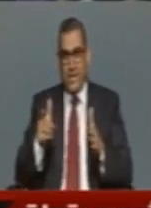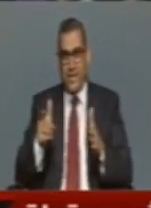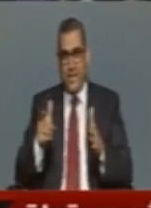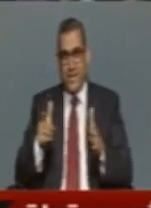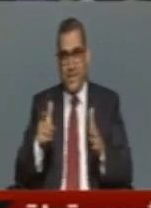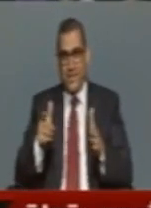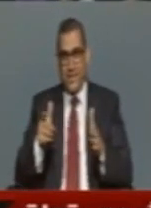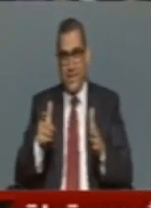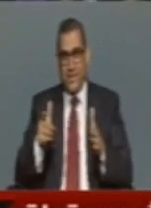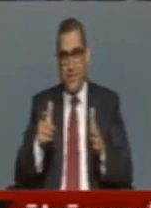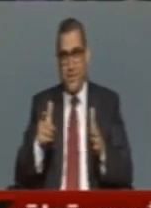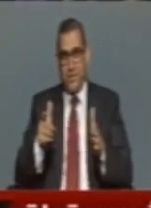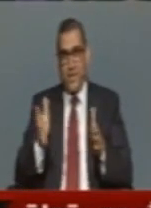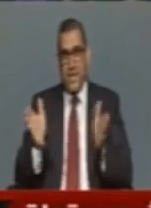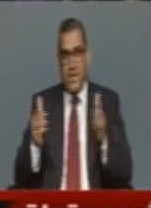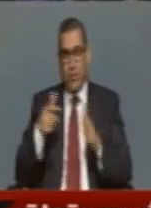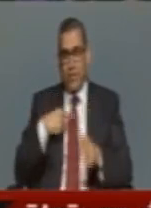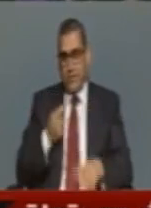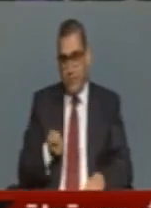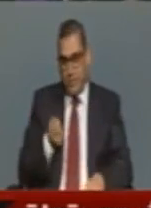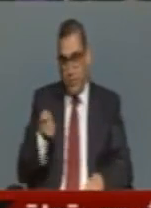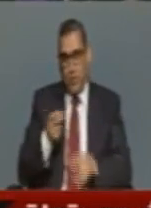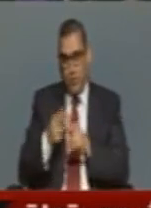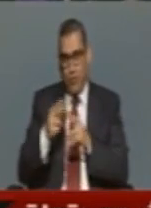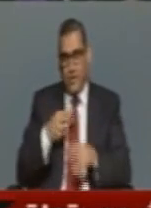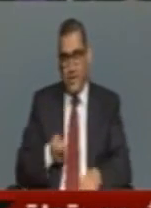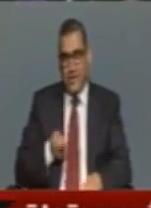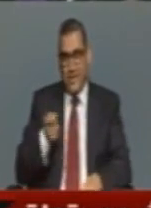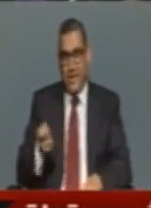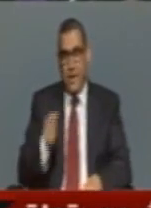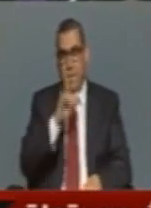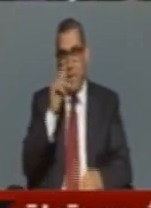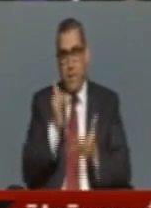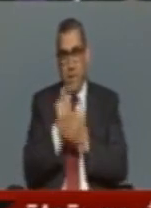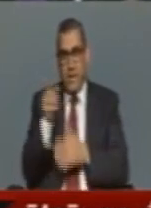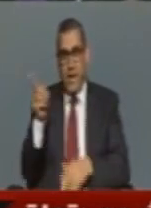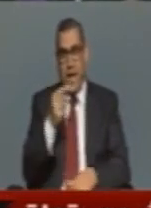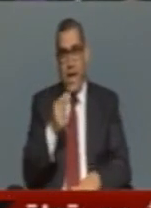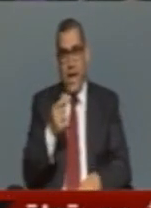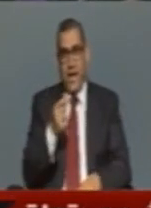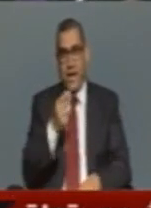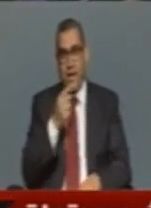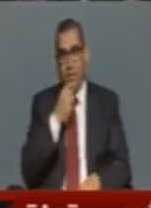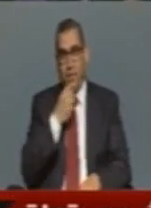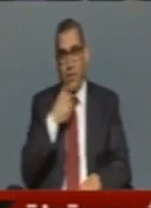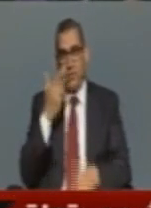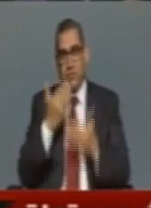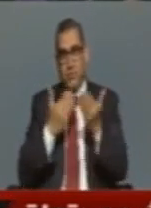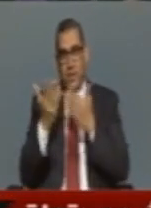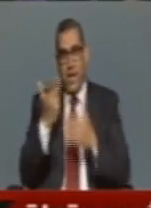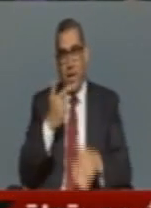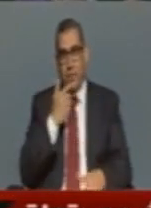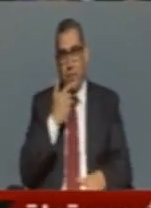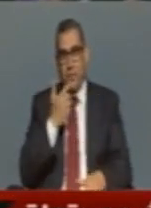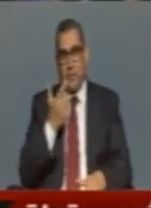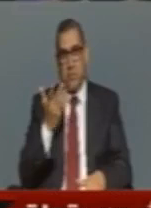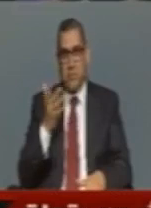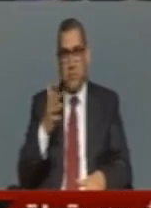يمول جزء من الميت مدرسه دول اللي هم اذا كنت انا فاهم ان هم هيبقى جزء